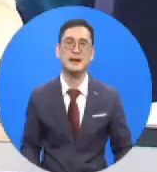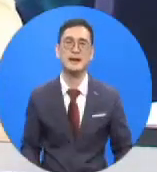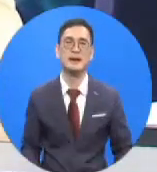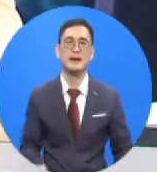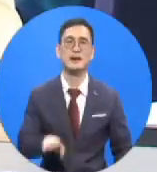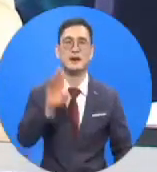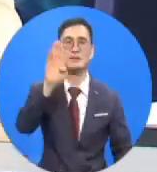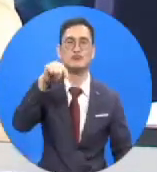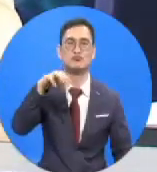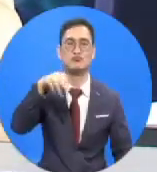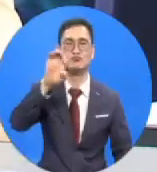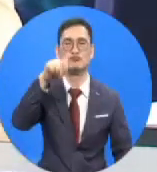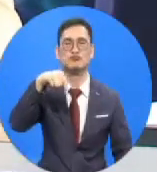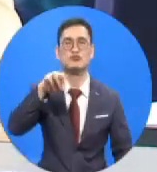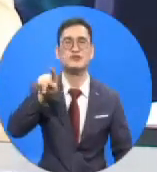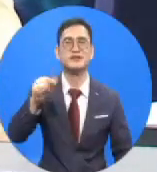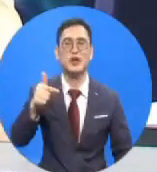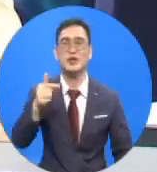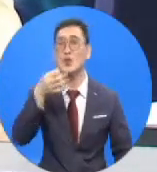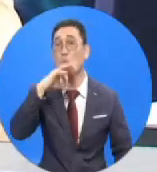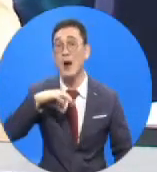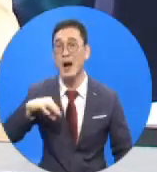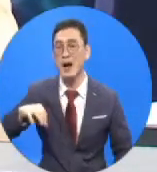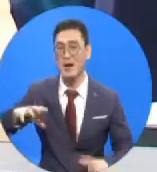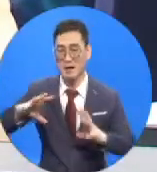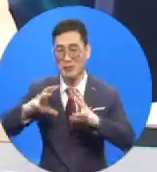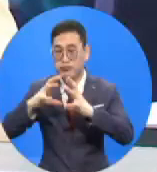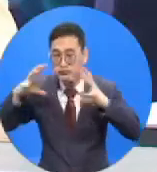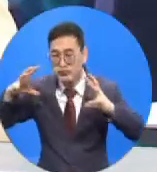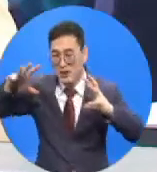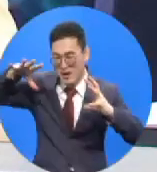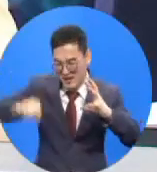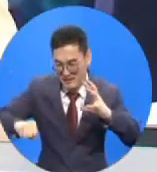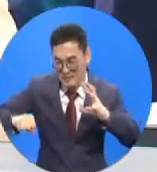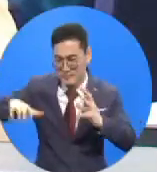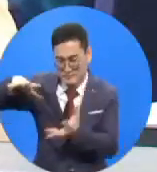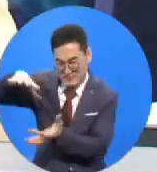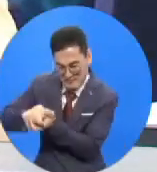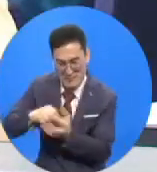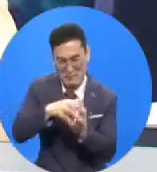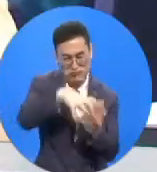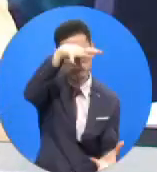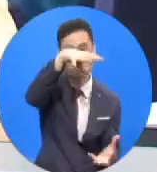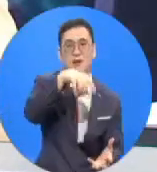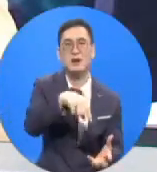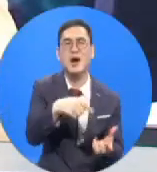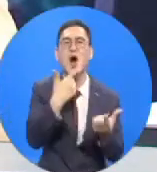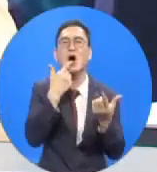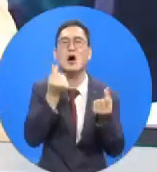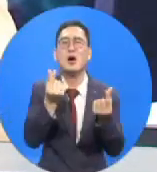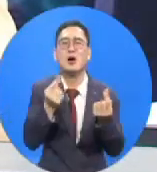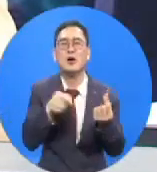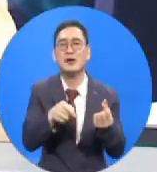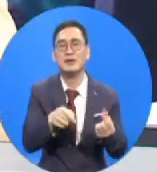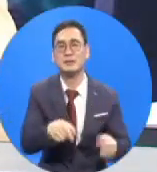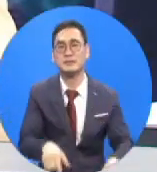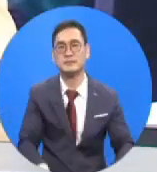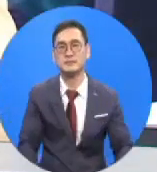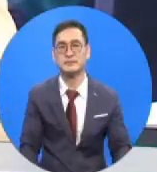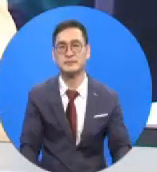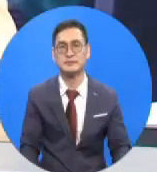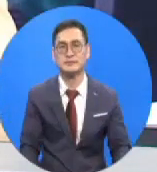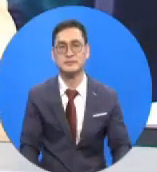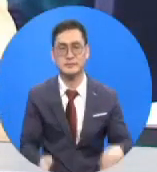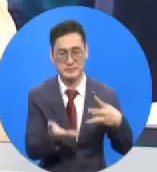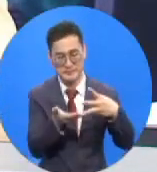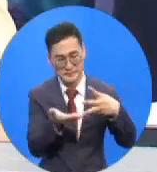이제 2.9 단계 란 어떤 골치 책을 낸 것 같은데 사실 전문가도 다선 닭을 빨리 가야 된다 이거 많이 하셨잖아요 교수의 볼땐 있죠